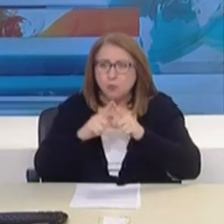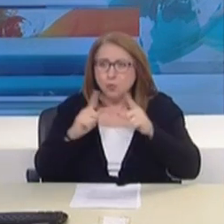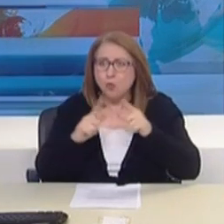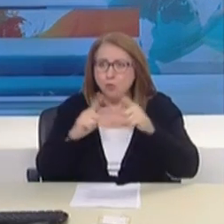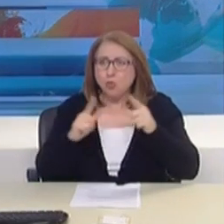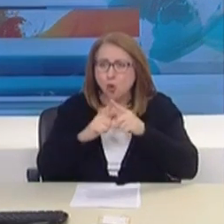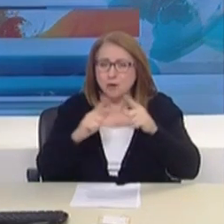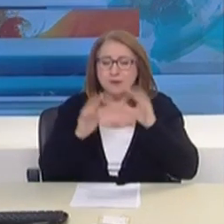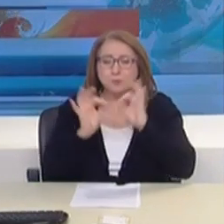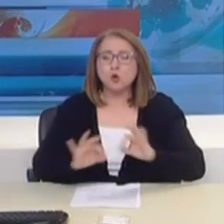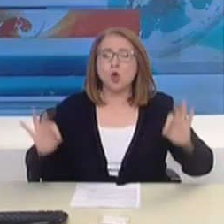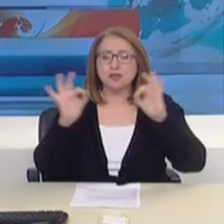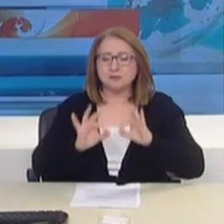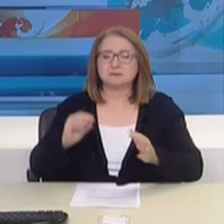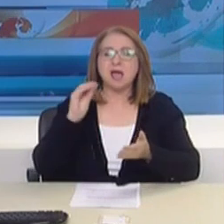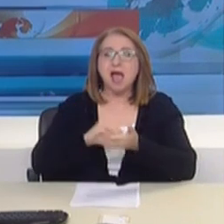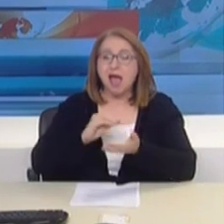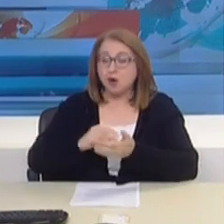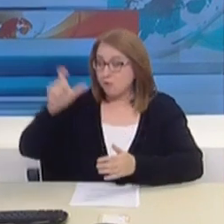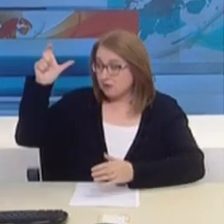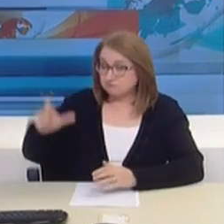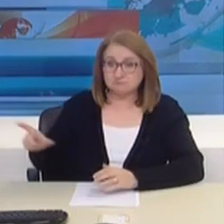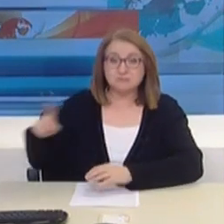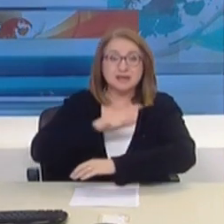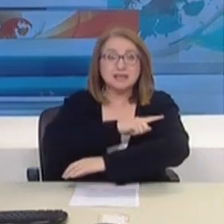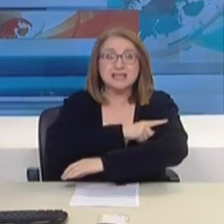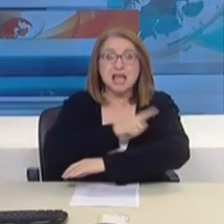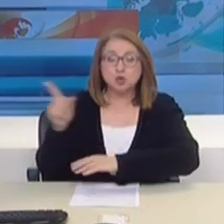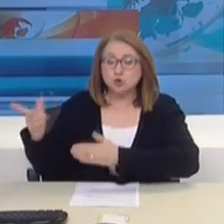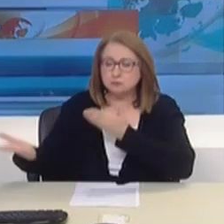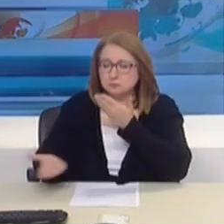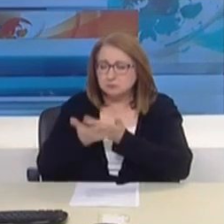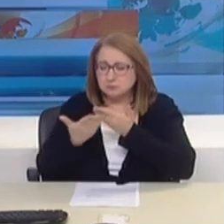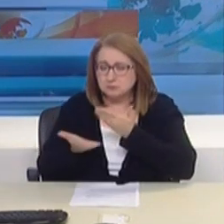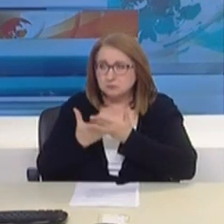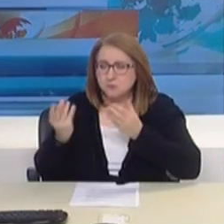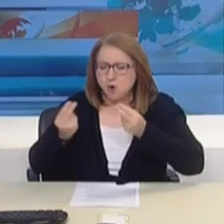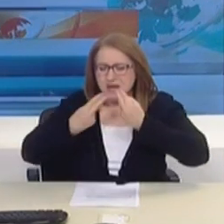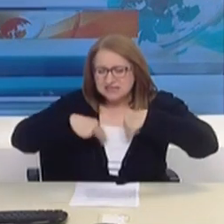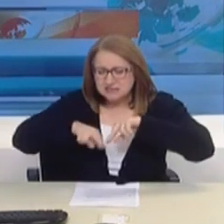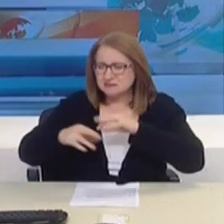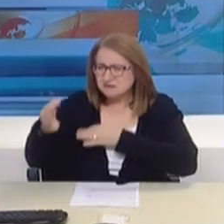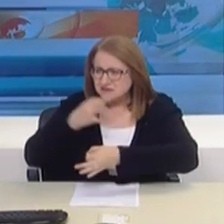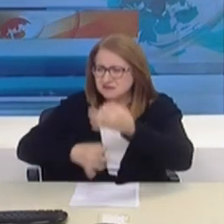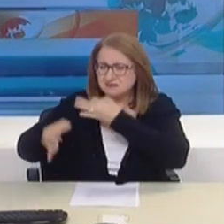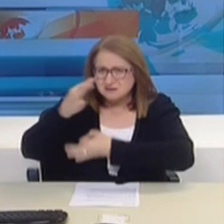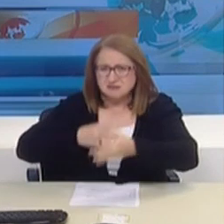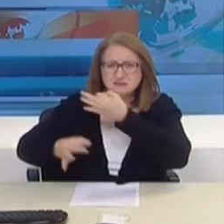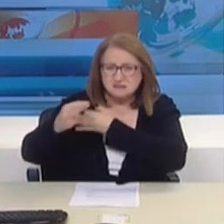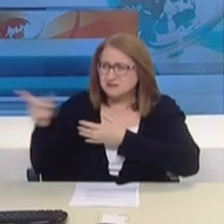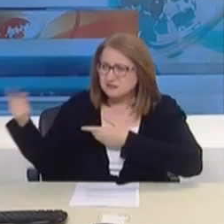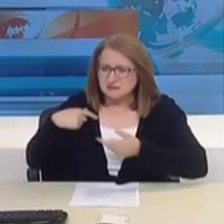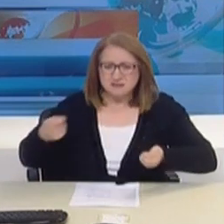νέο κορονοϊό, τον οποίο ευχαριστώ θερμά για ό,τι έχει προσφέρει και θα συνεχίσει να προσφέρει, όπως και την